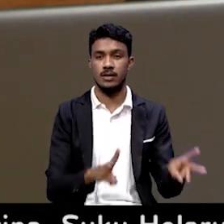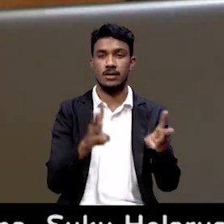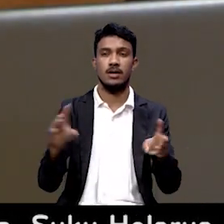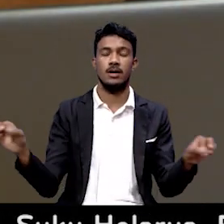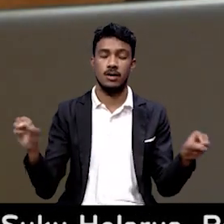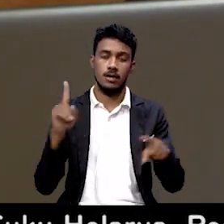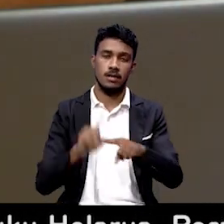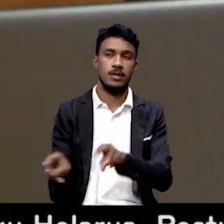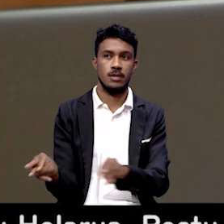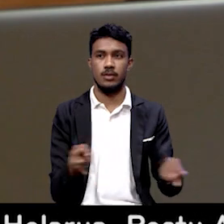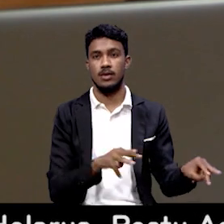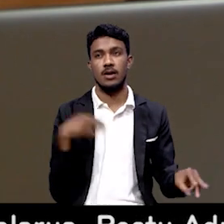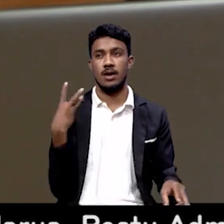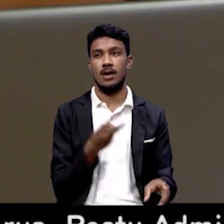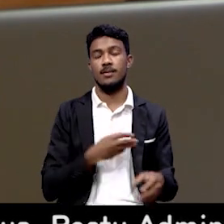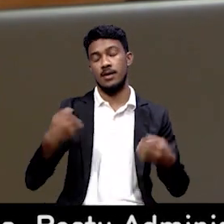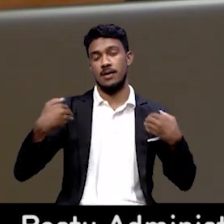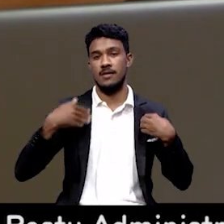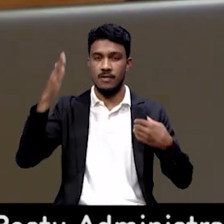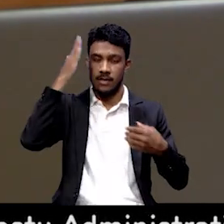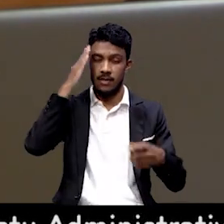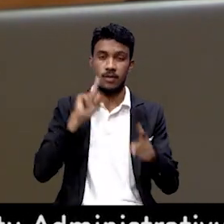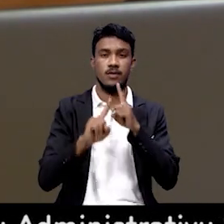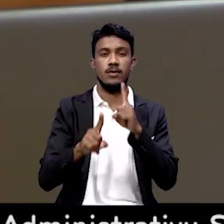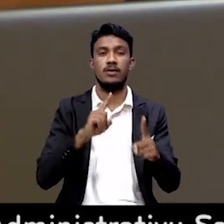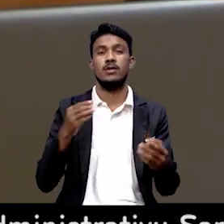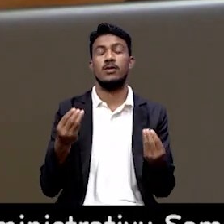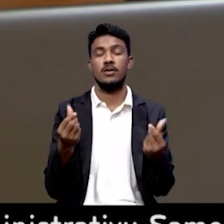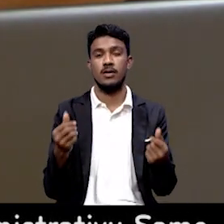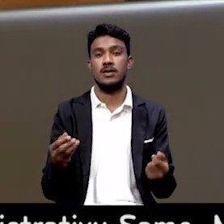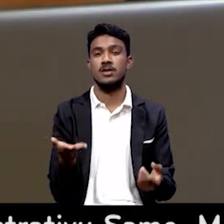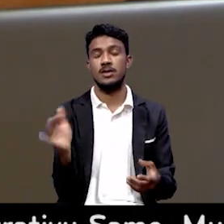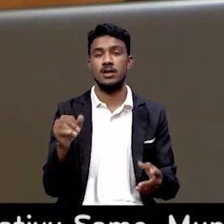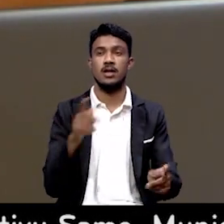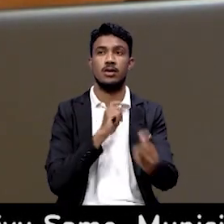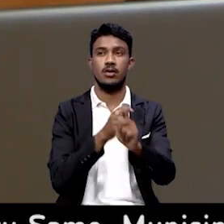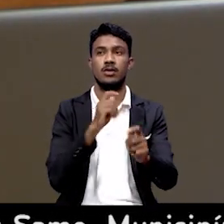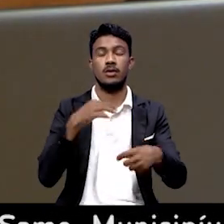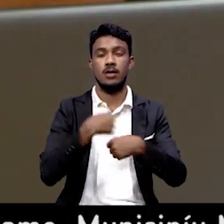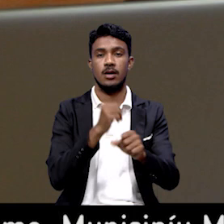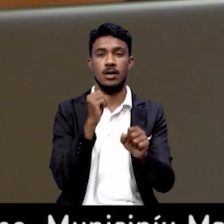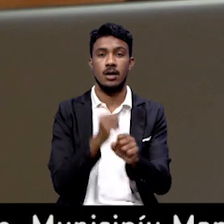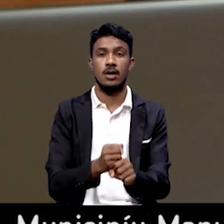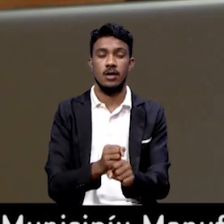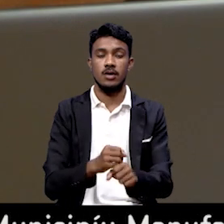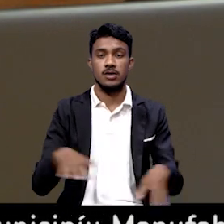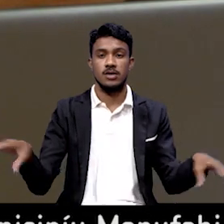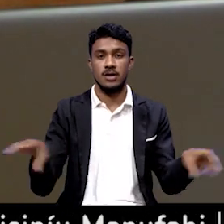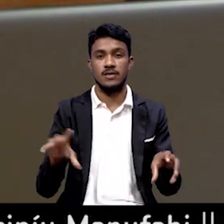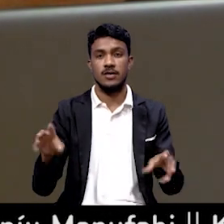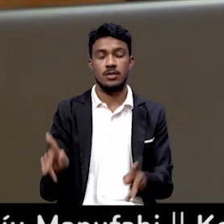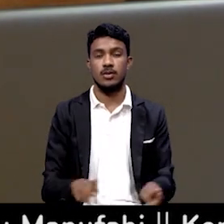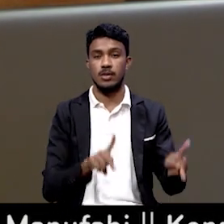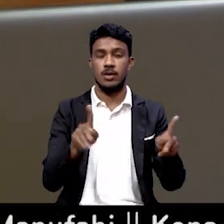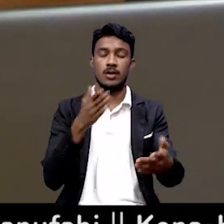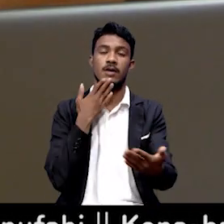mebe insa suami sugestau ngar komenansau katak sira koko atu halo empresa publik ne sai dia